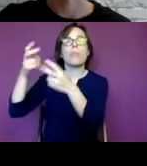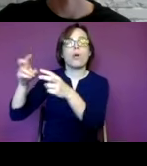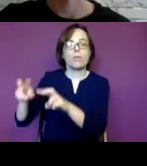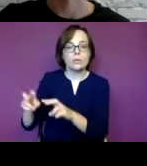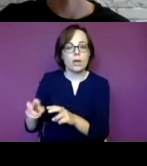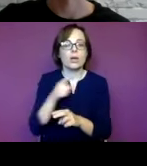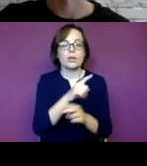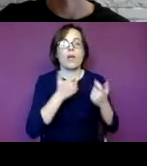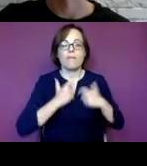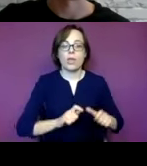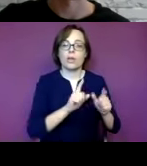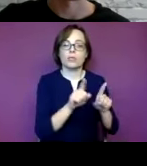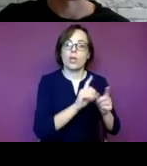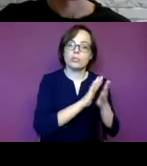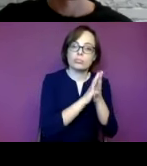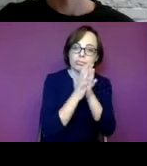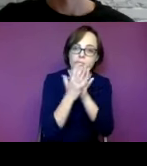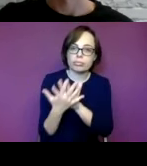się przekształca, jeśli chodzi o jej formę